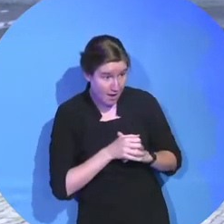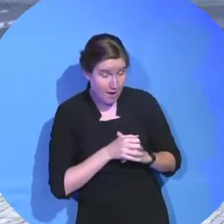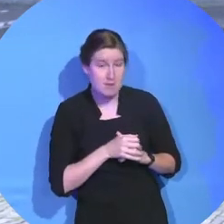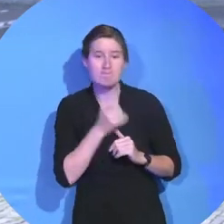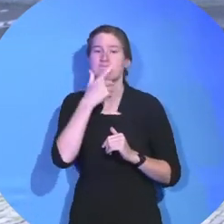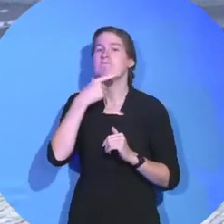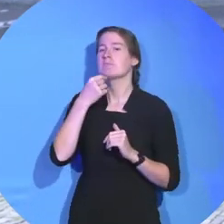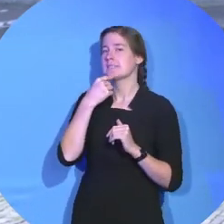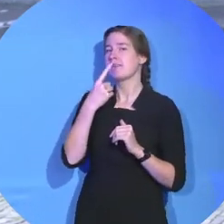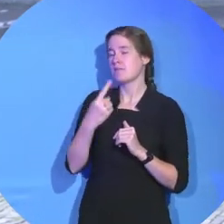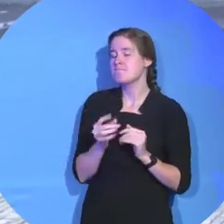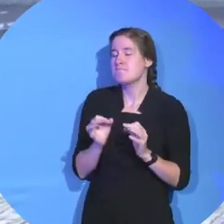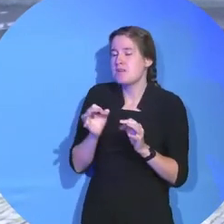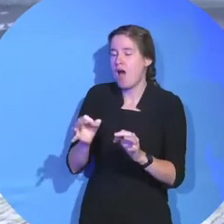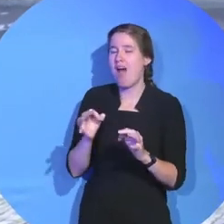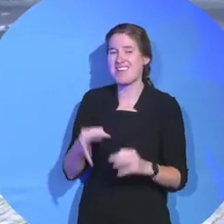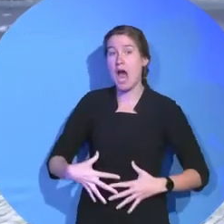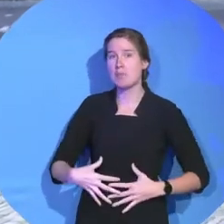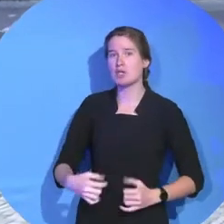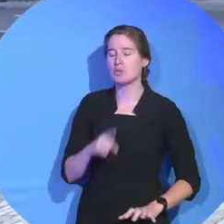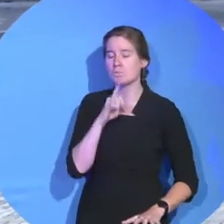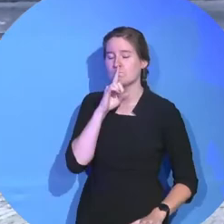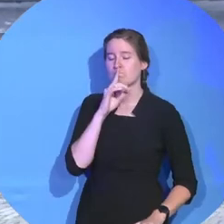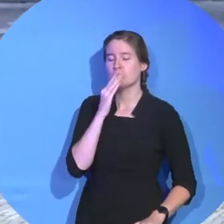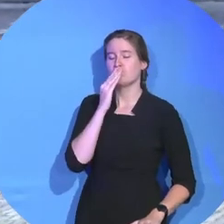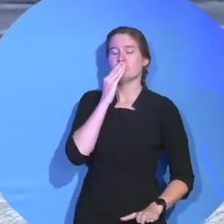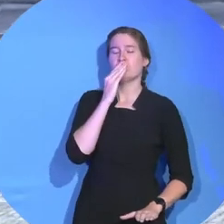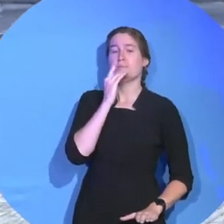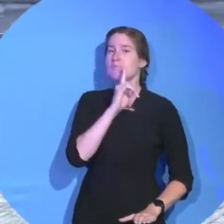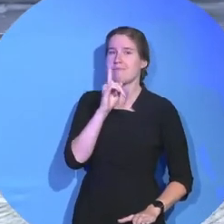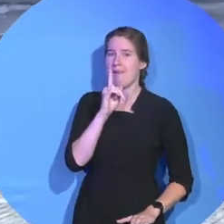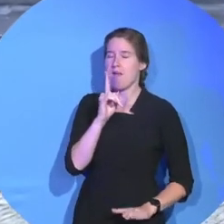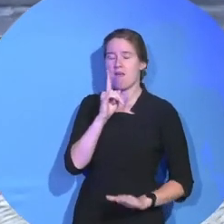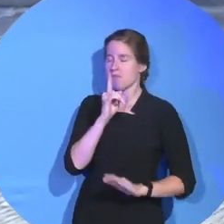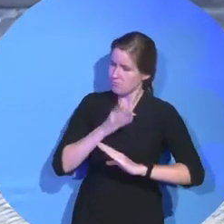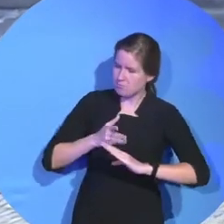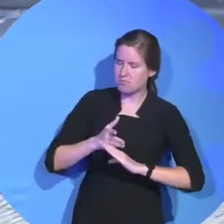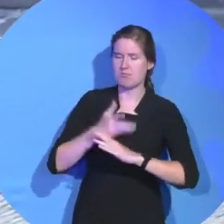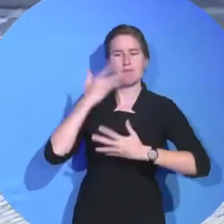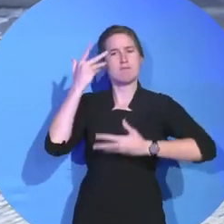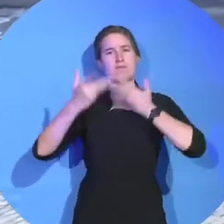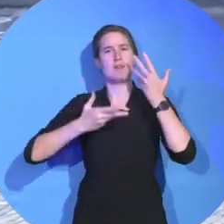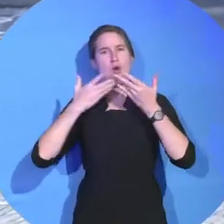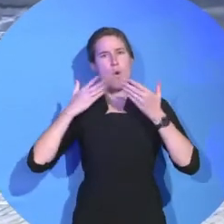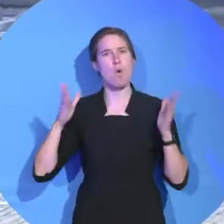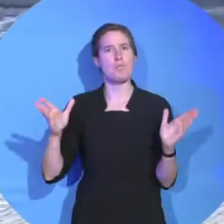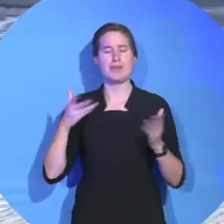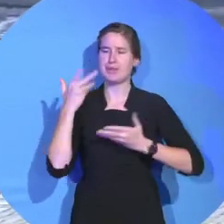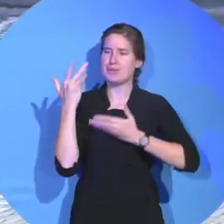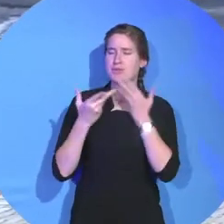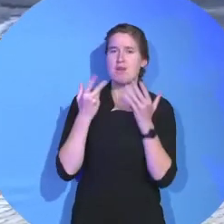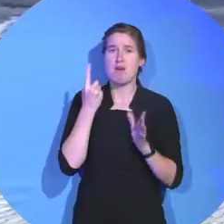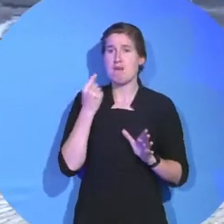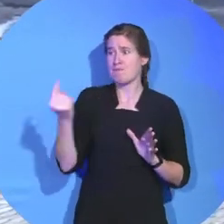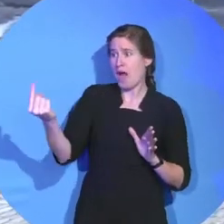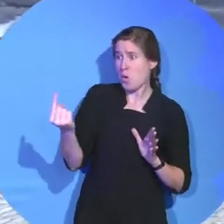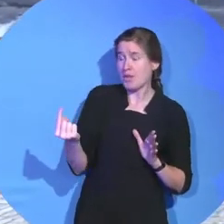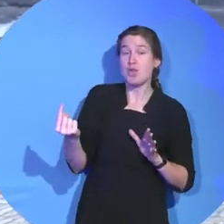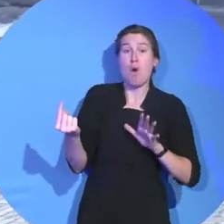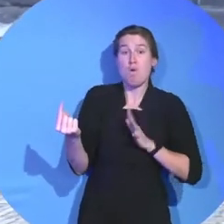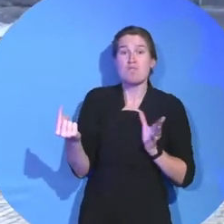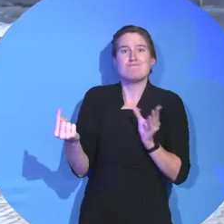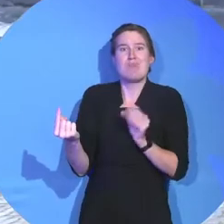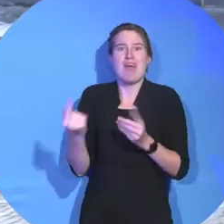taboe rondom abortus doorbreken. Dat er verhalen verteld worden, ook van vrouwen, die ook kunnen vertellen wat